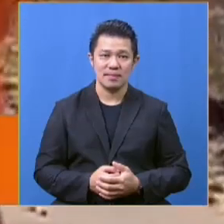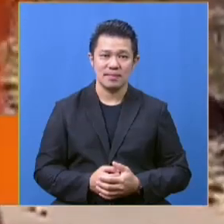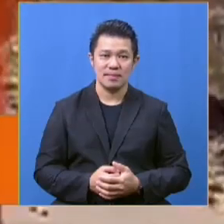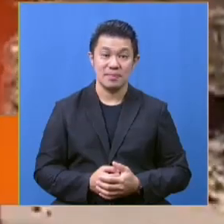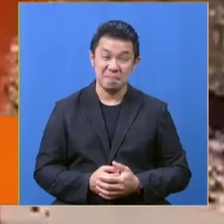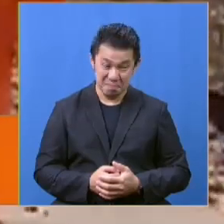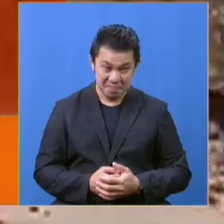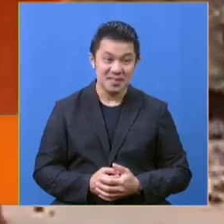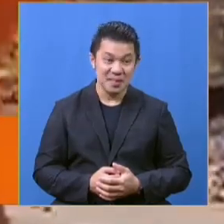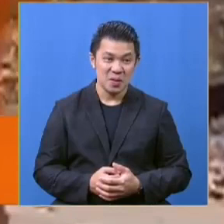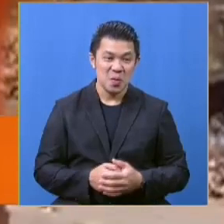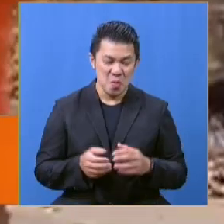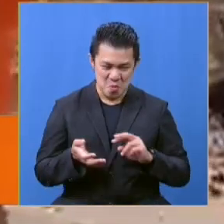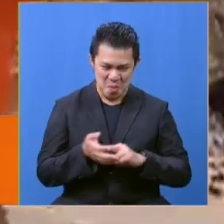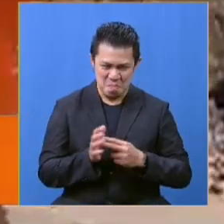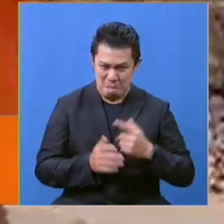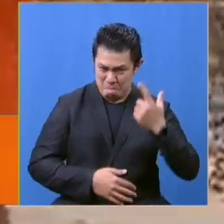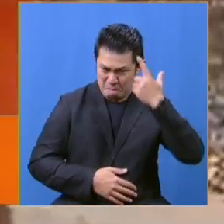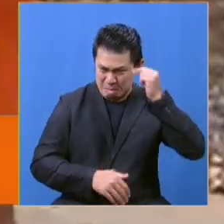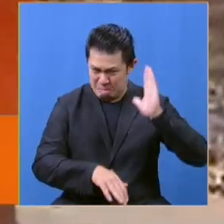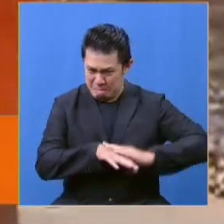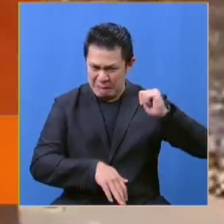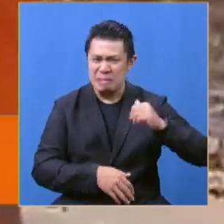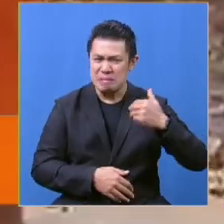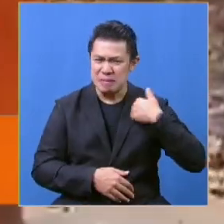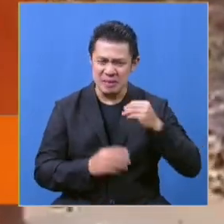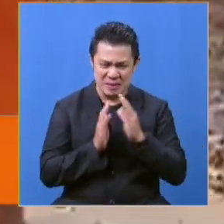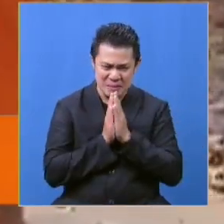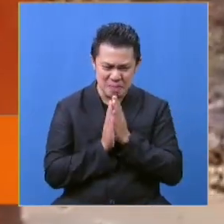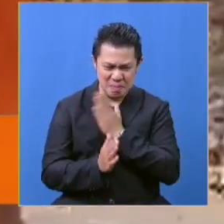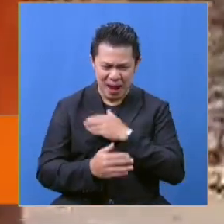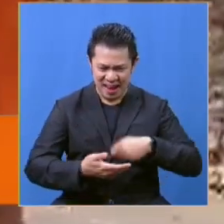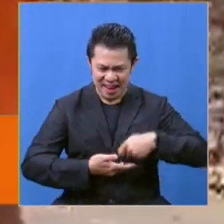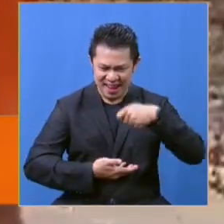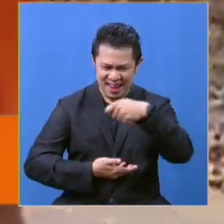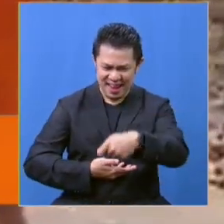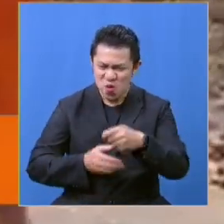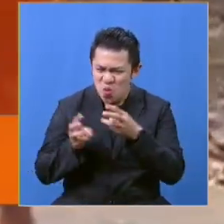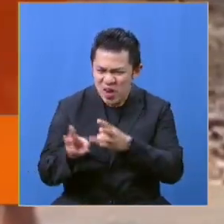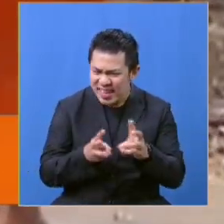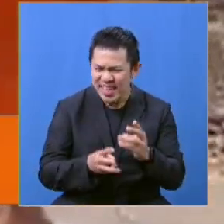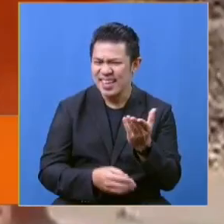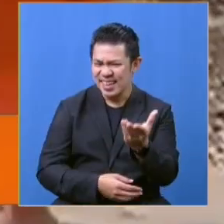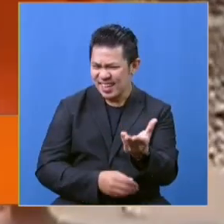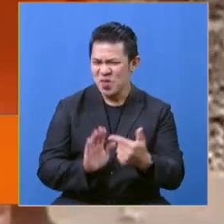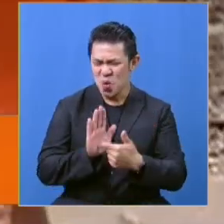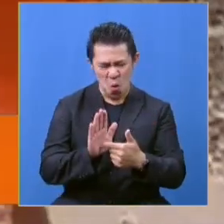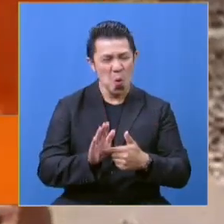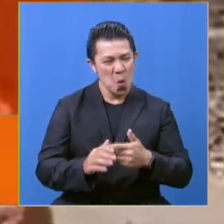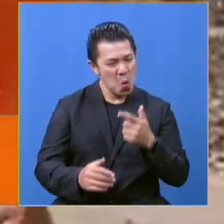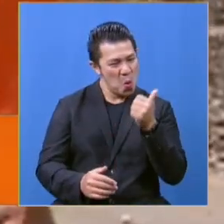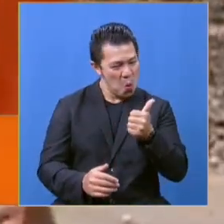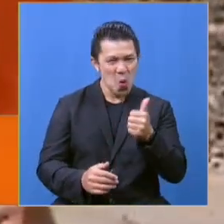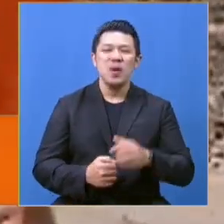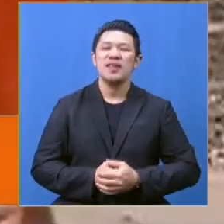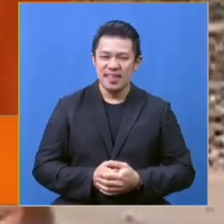คือต้องอาศัยความแม่นด้วยสำหรับการใส่บาตรรูปแบบนี้นะคะตอนนี้เนี่ยโลกออนไลน์